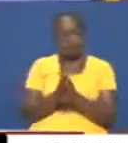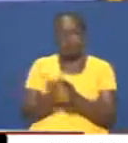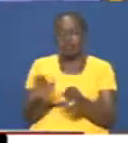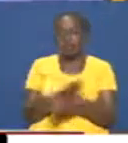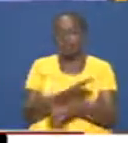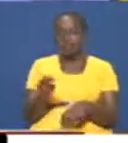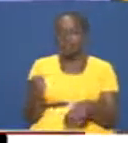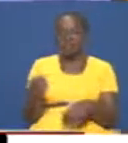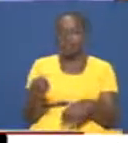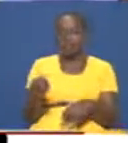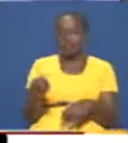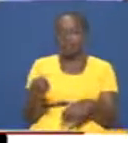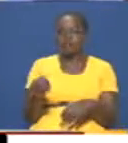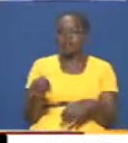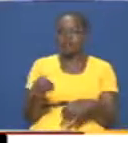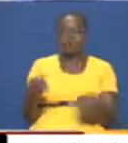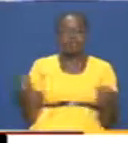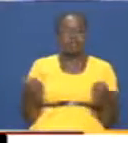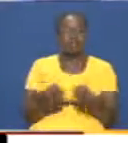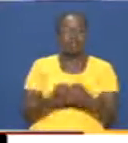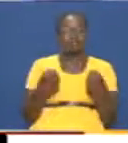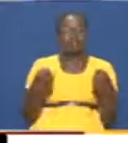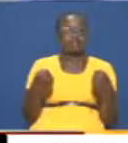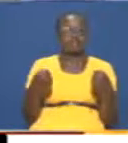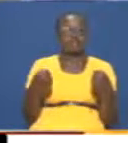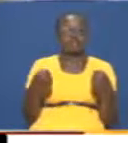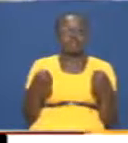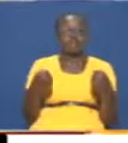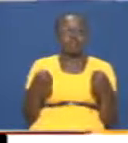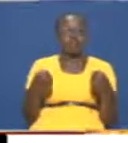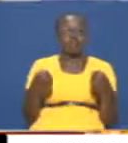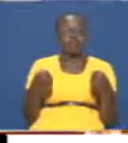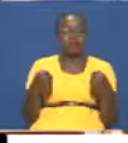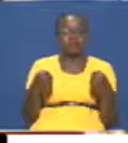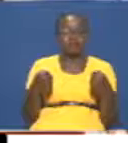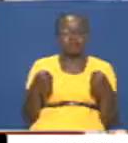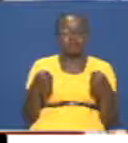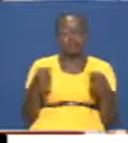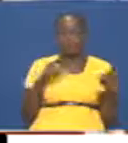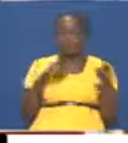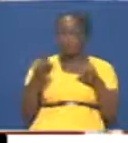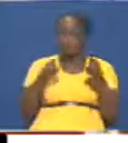ni wale wamepata accident kwa njia ya traveling.